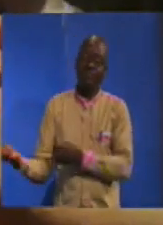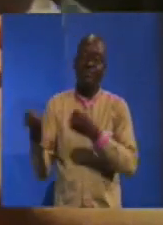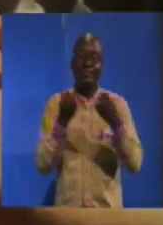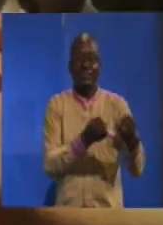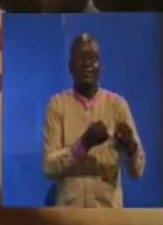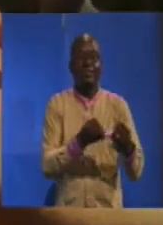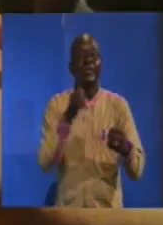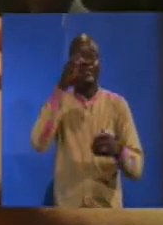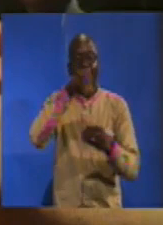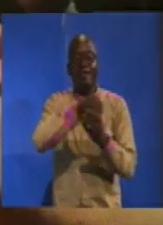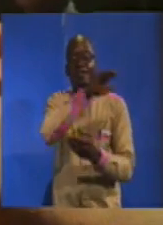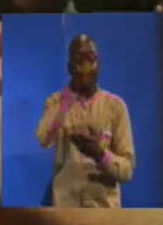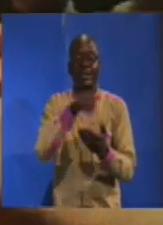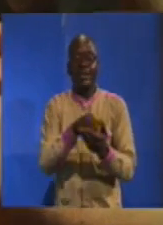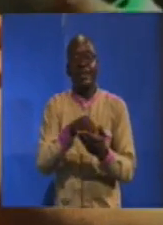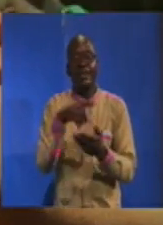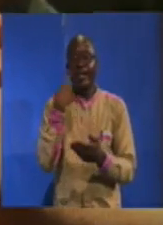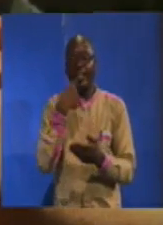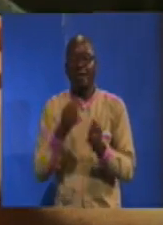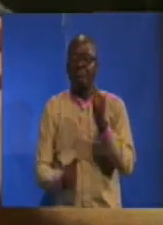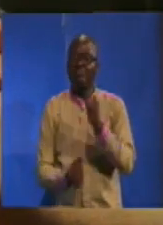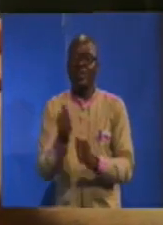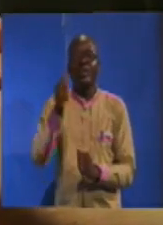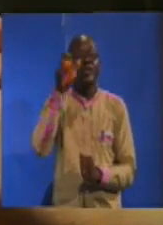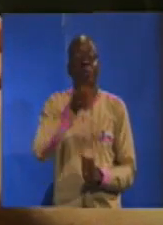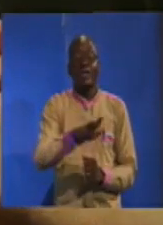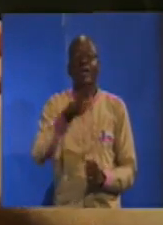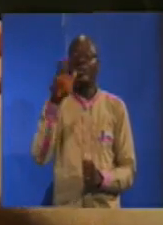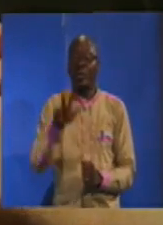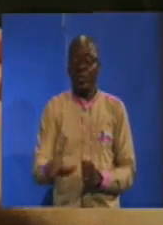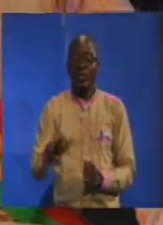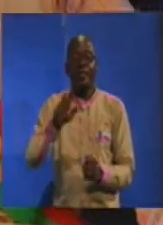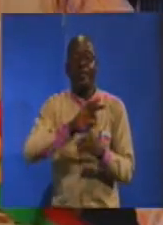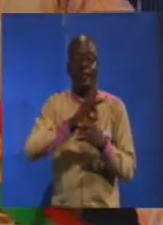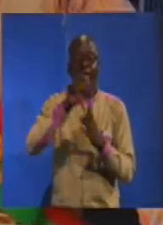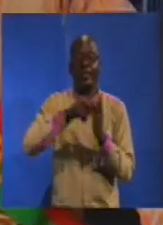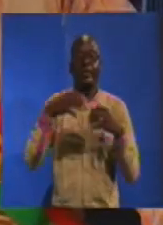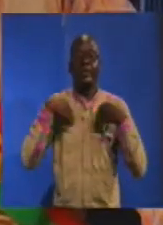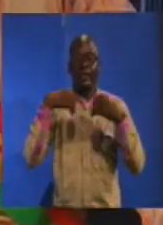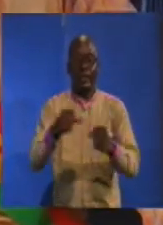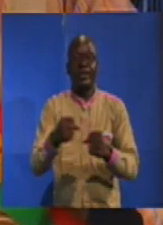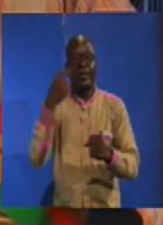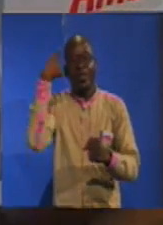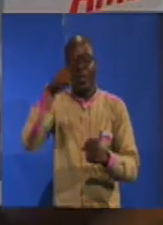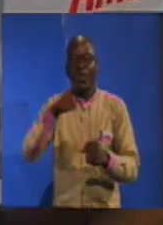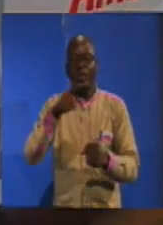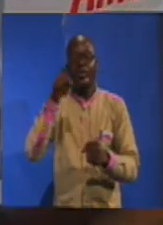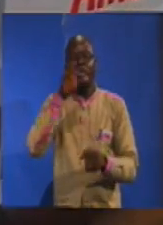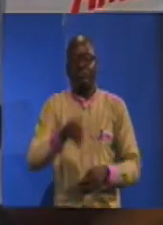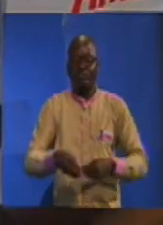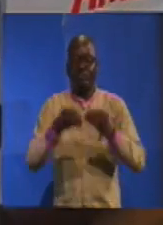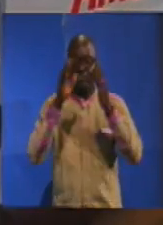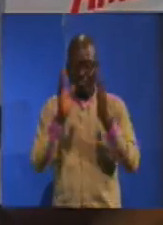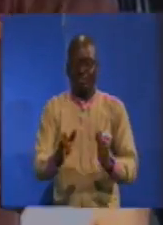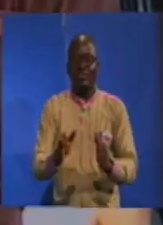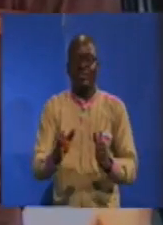le district qui compte près de 33 formations sanitaires. Pour les donateurs, intervenir